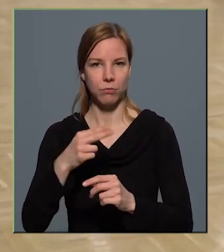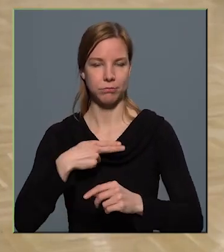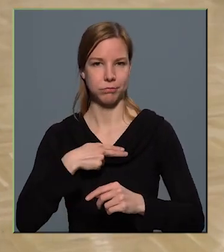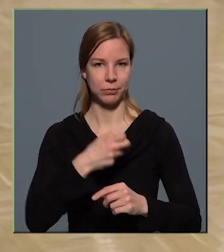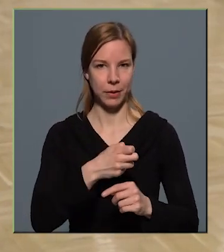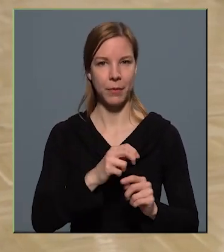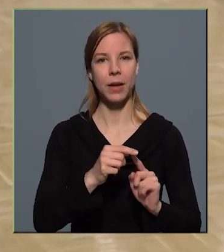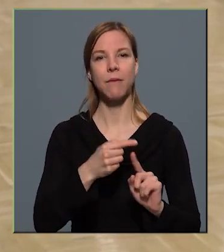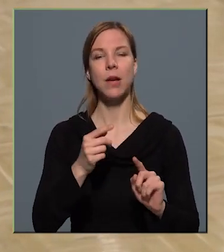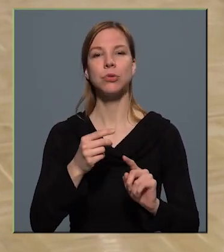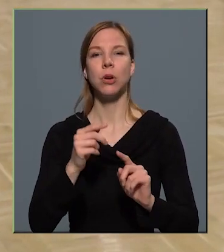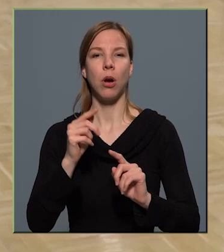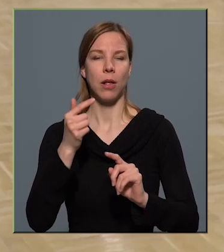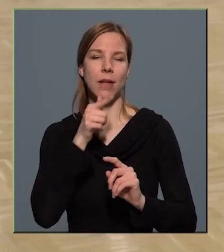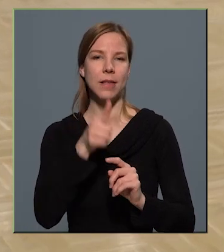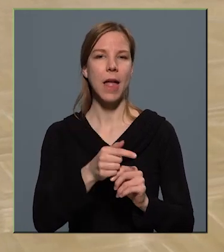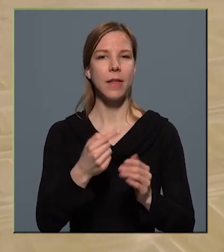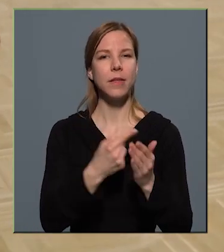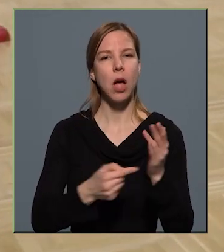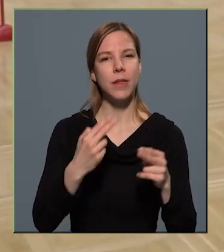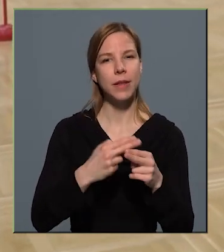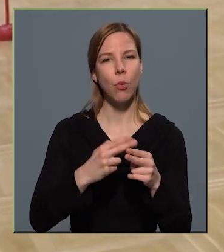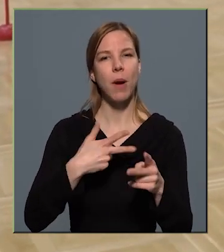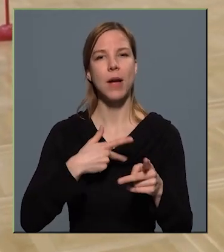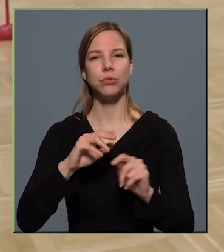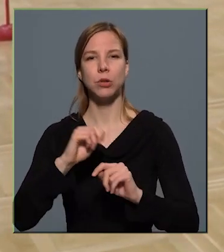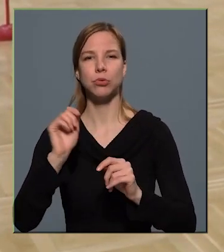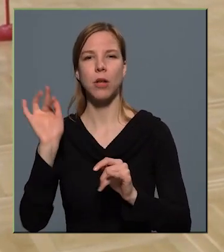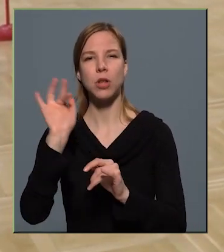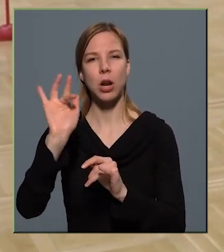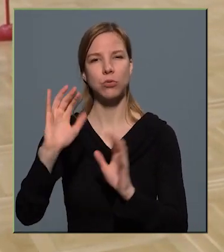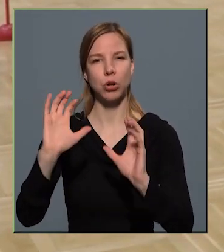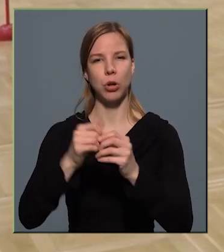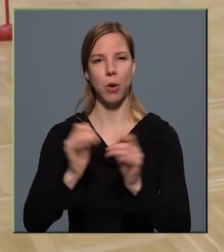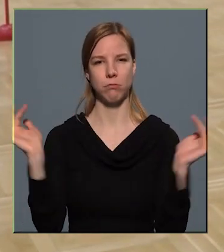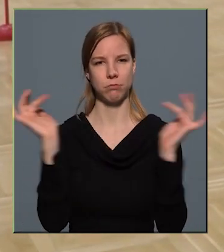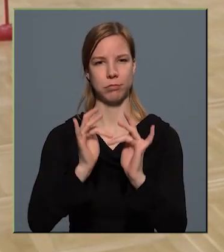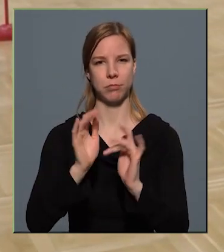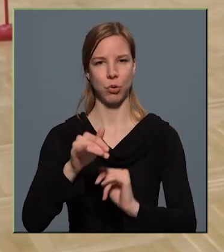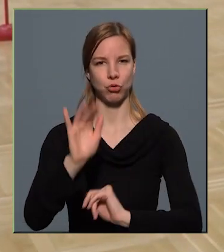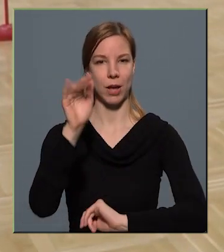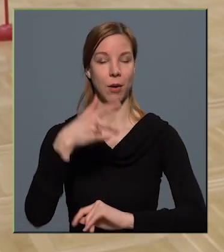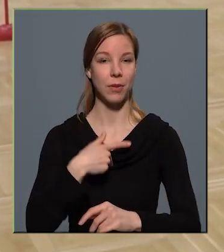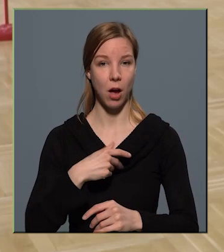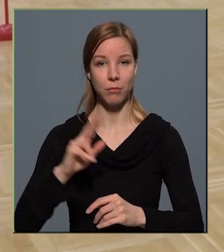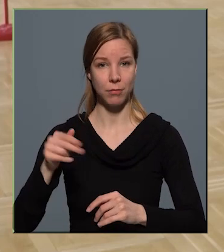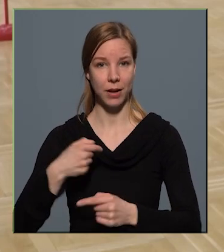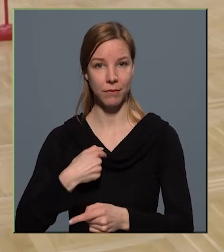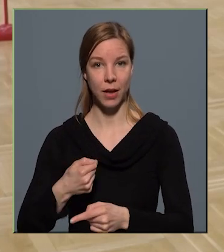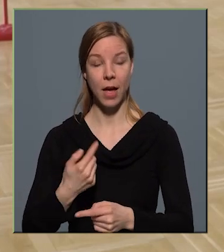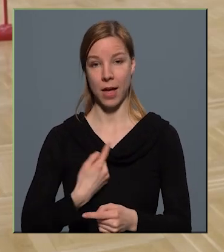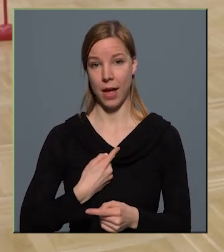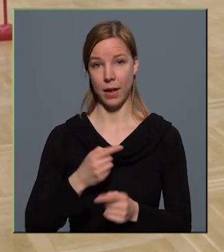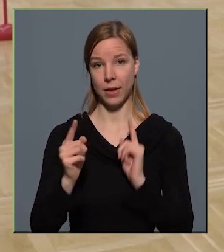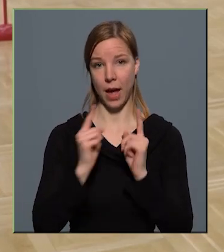fognak kosárlabdázni, és gondolta, hogy ha én, mint kosárlabda szerelmes, eljönnék, nagyon örülne. Én játszom egyébként, én egy